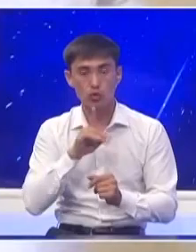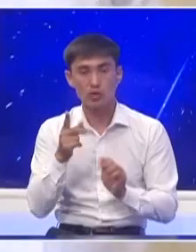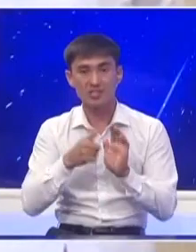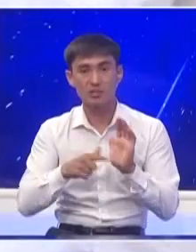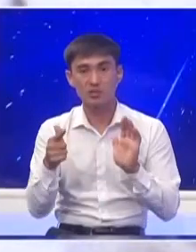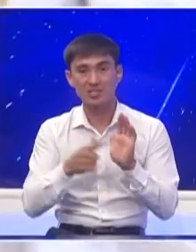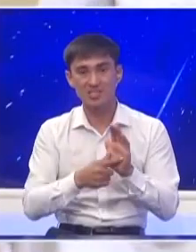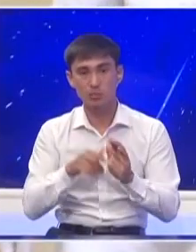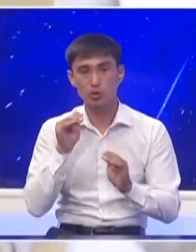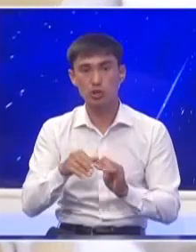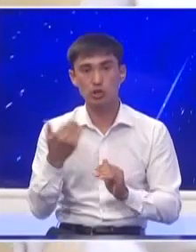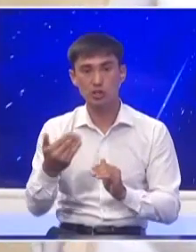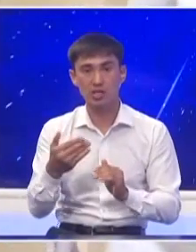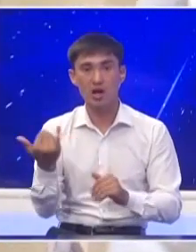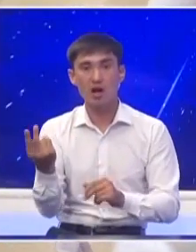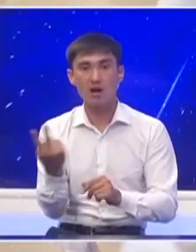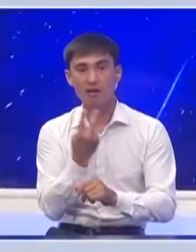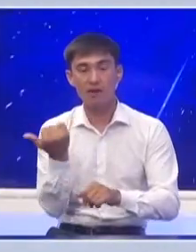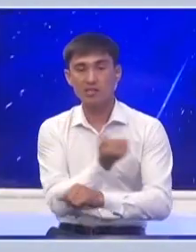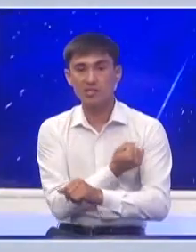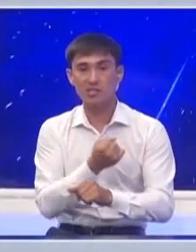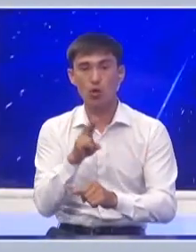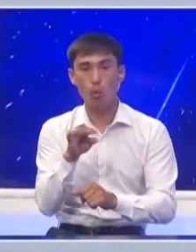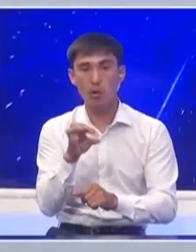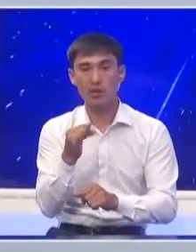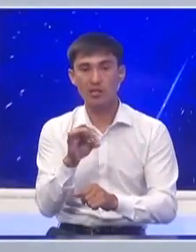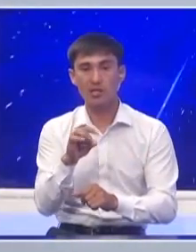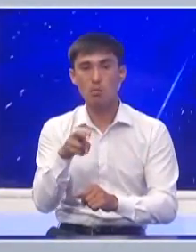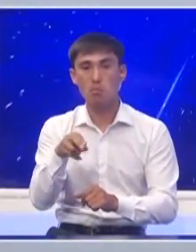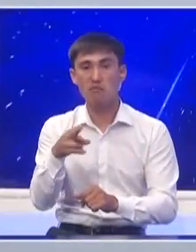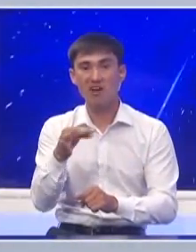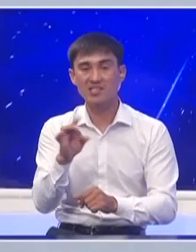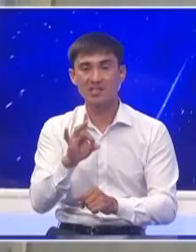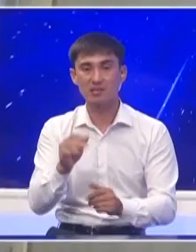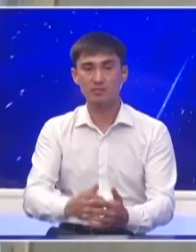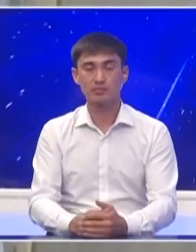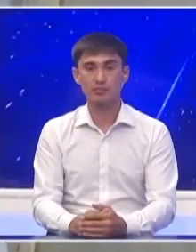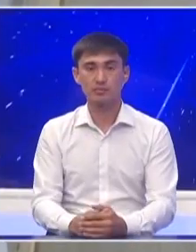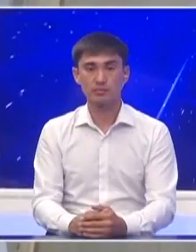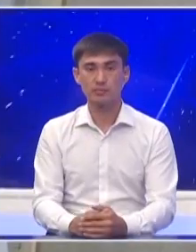что 77 тысяч из них ревакцинировались вакциной Камернати от компании Pfizer.